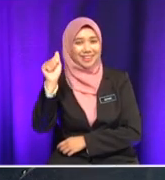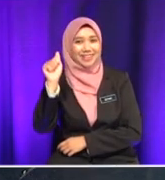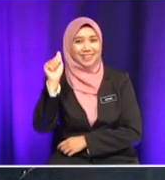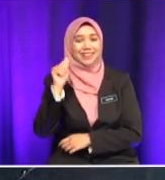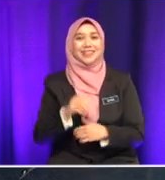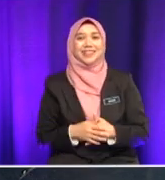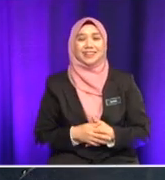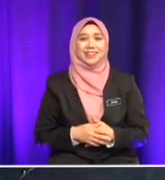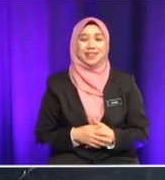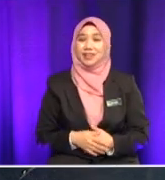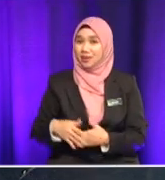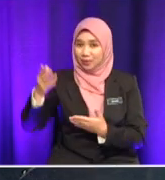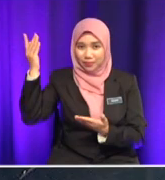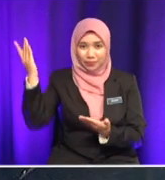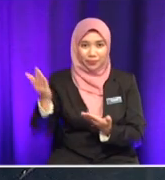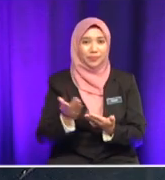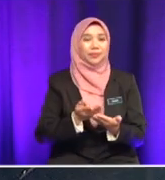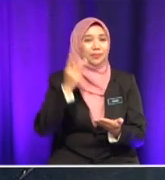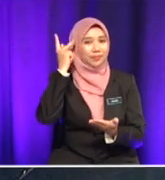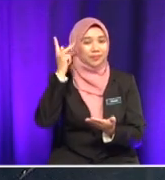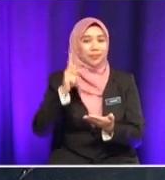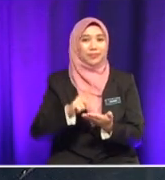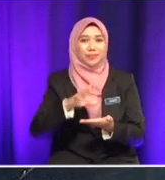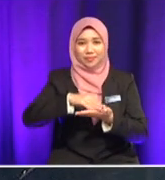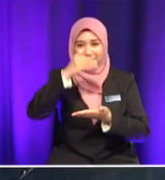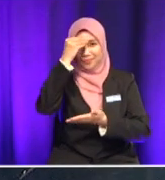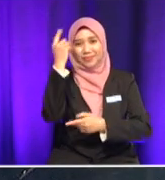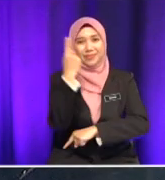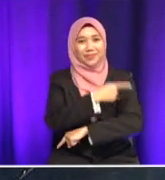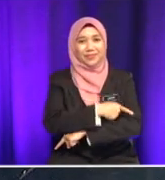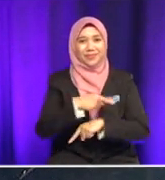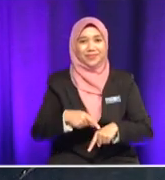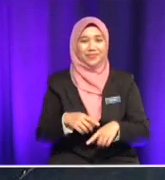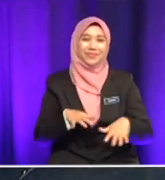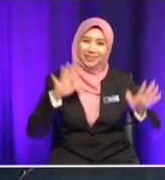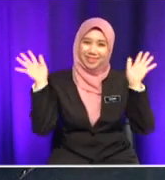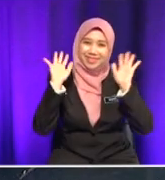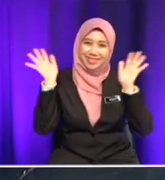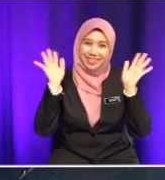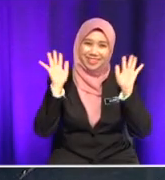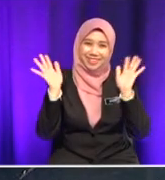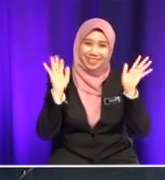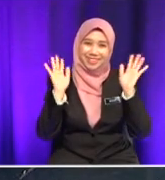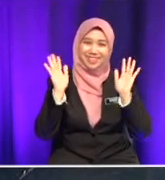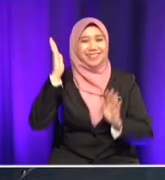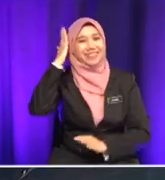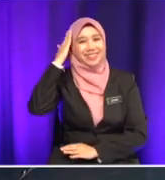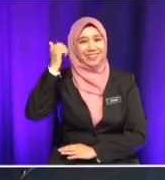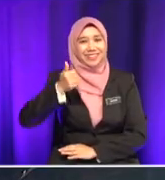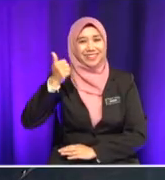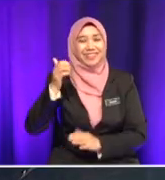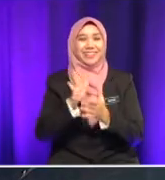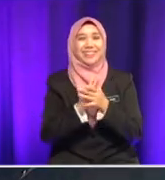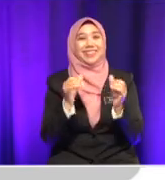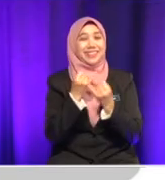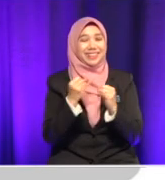murid-murid kita yang akan belajar bersama-sama kita pada hari ini job Hai semua Assalamualaikum dan salam sejahtera